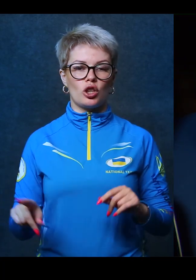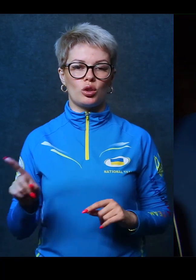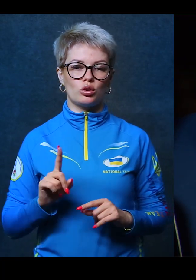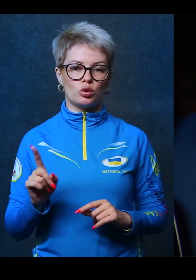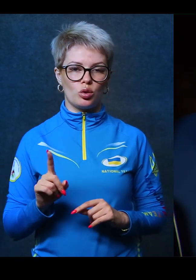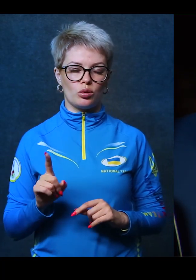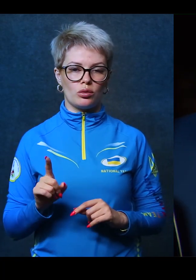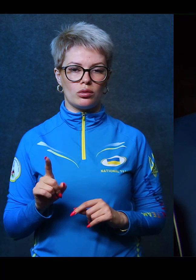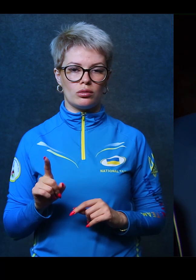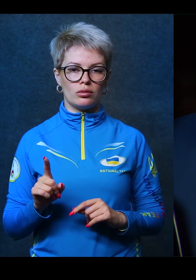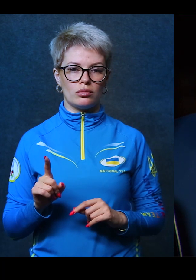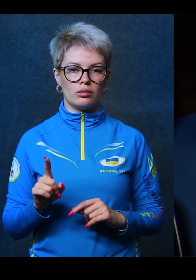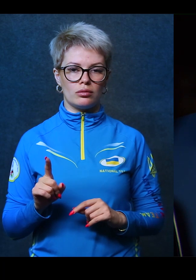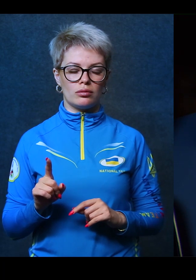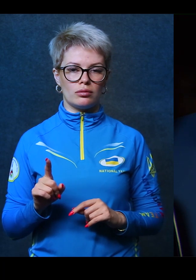що